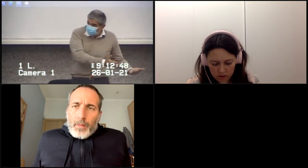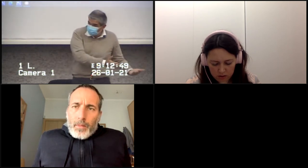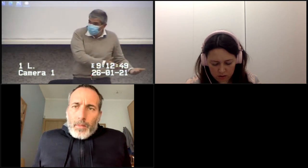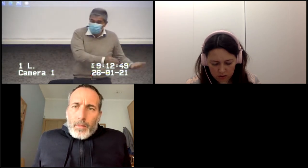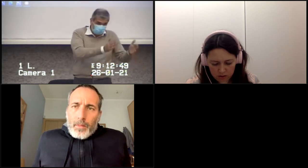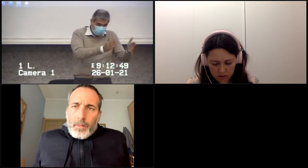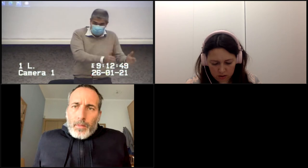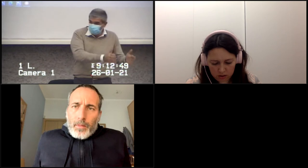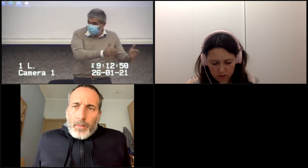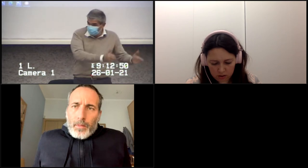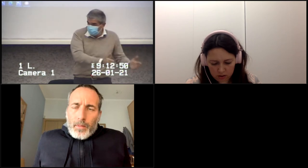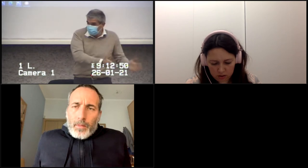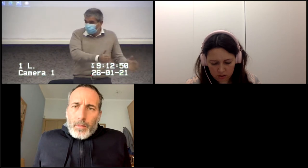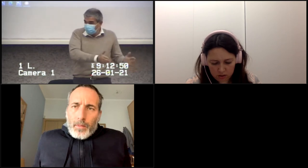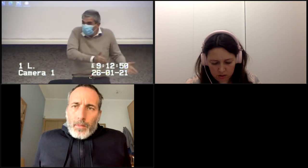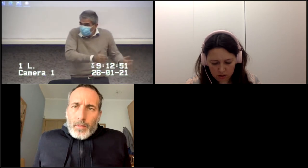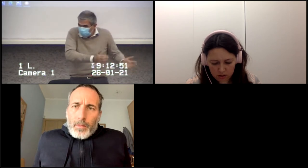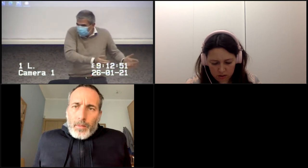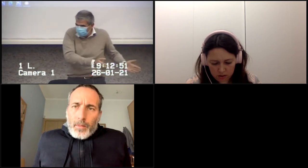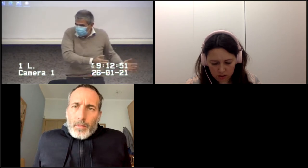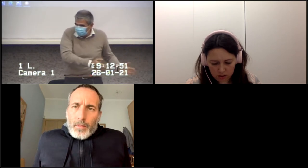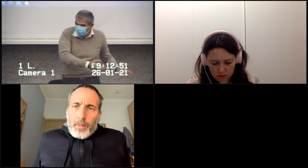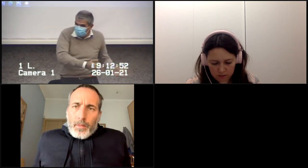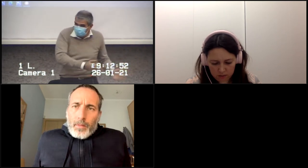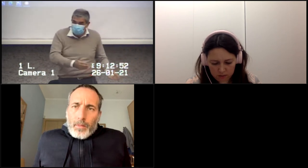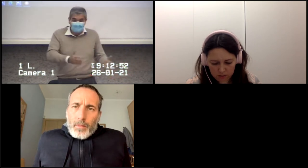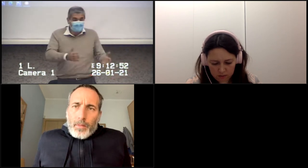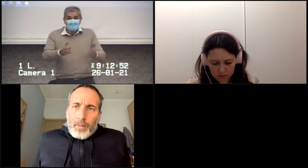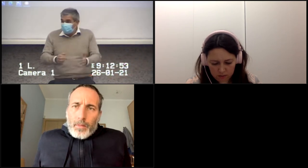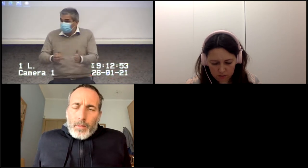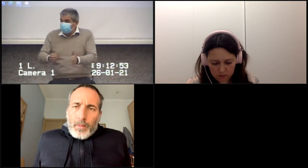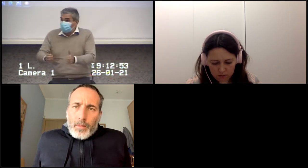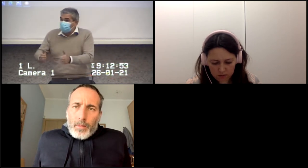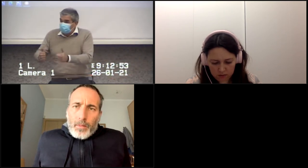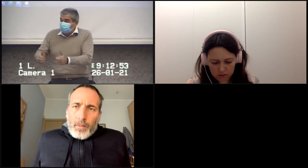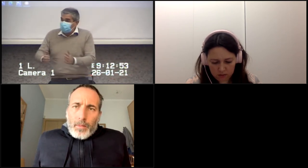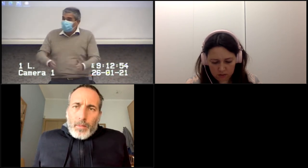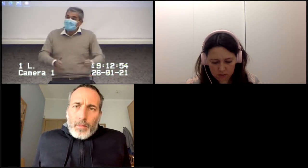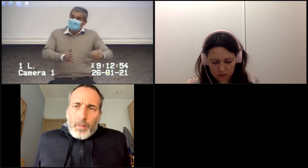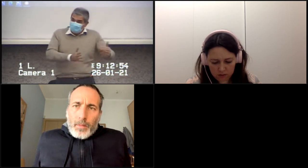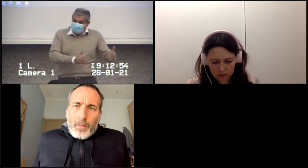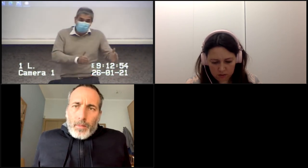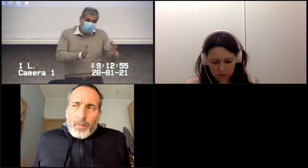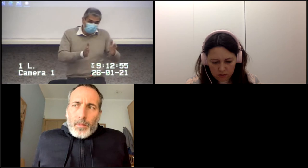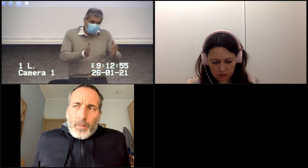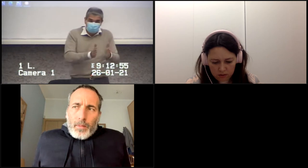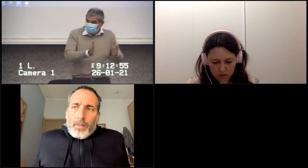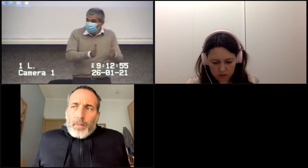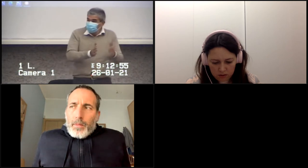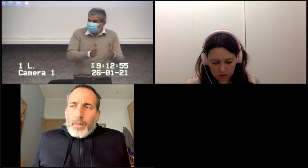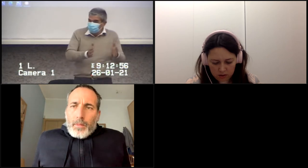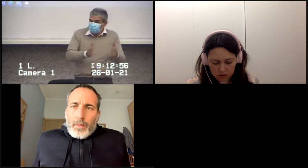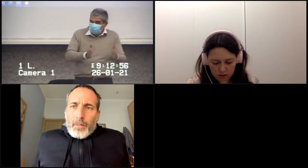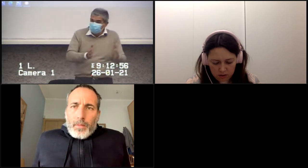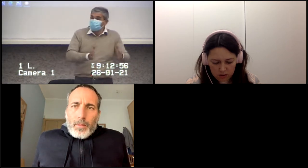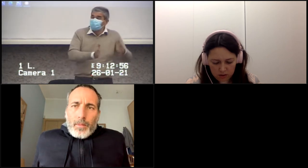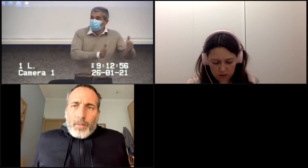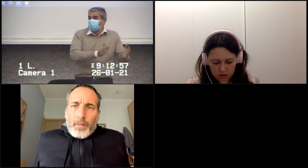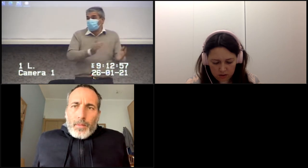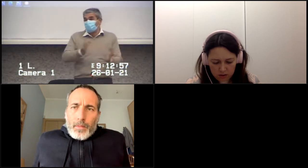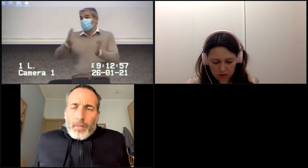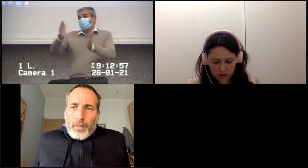alla struttura PGT vigente, perché comunque abbiamo un PGT vigente, questo andrebbe a creare prima uno